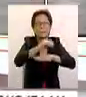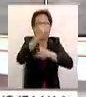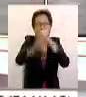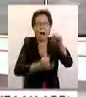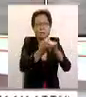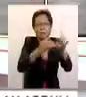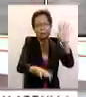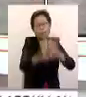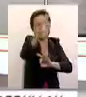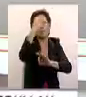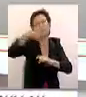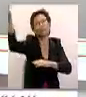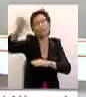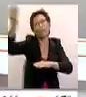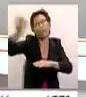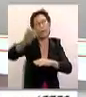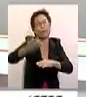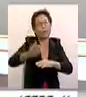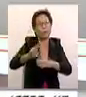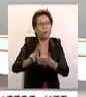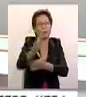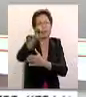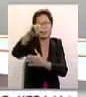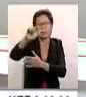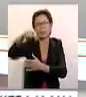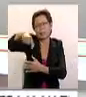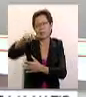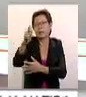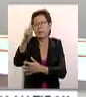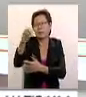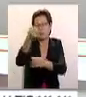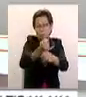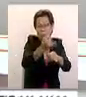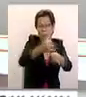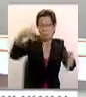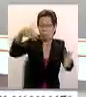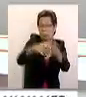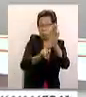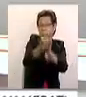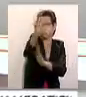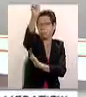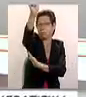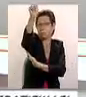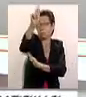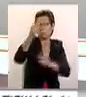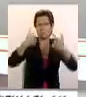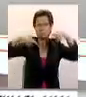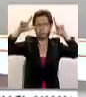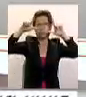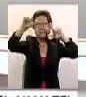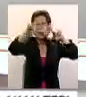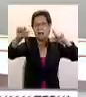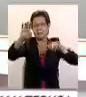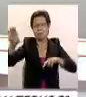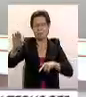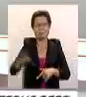antarabangsa terpilih untuk berucap di Universiti Qatar yang merupakan antara institusi pengajian tinggi berprestij di Asia